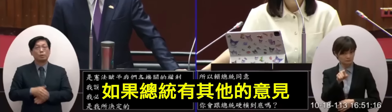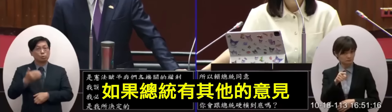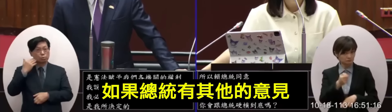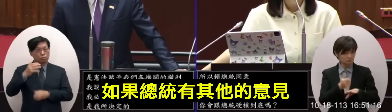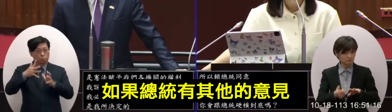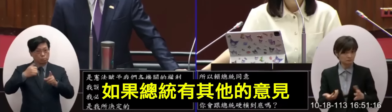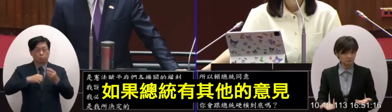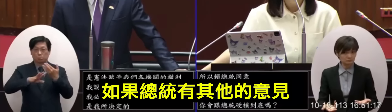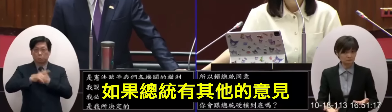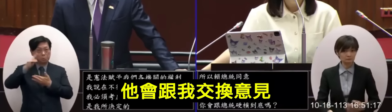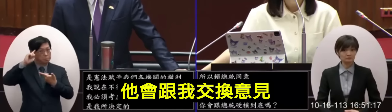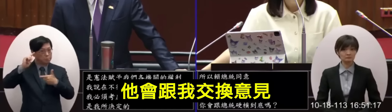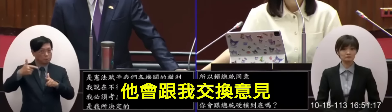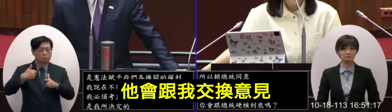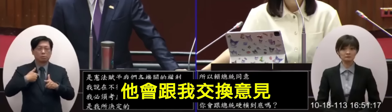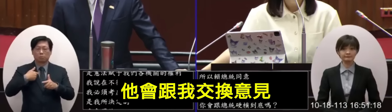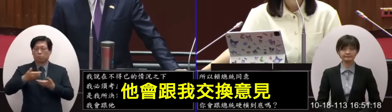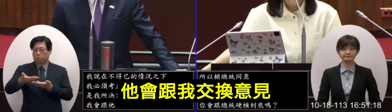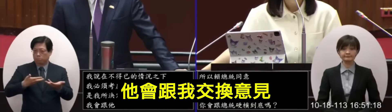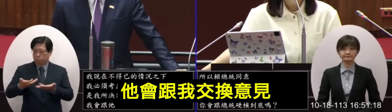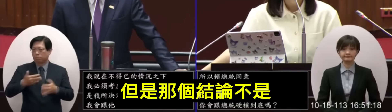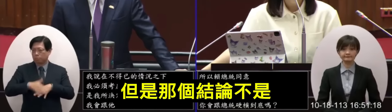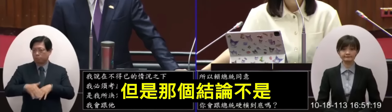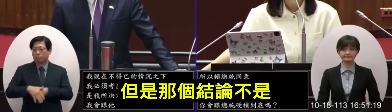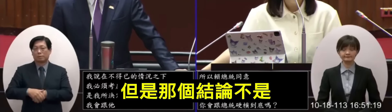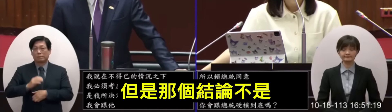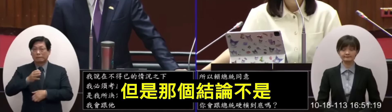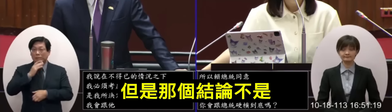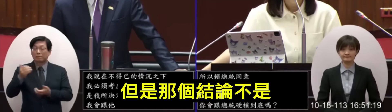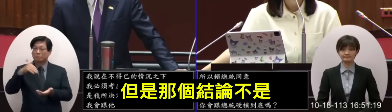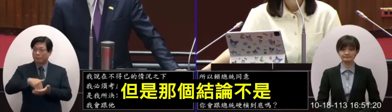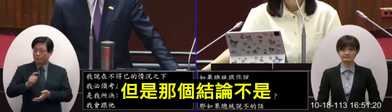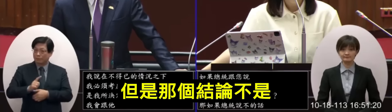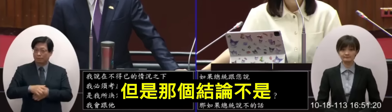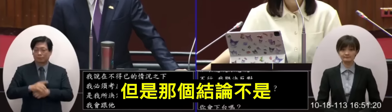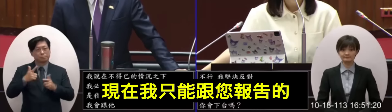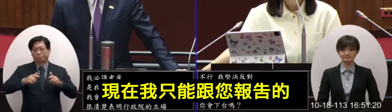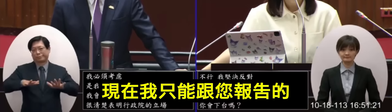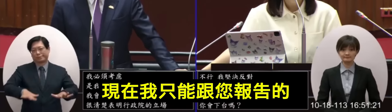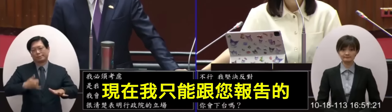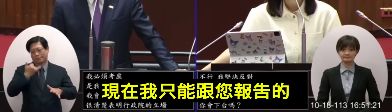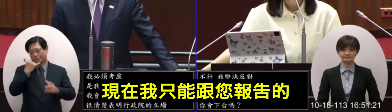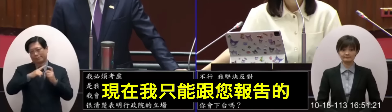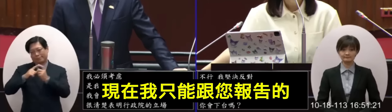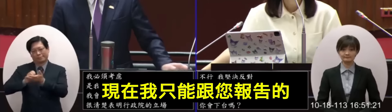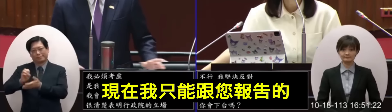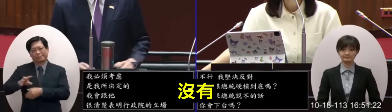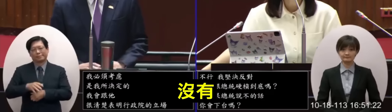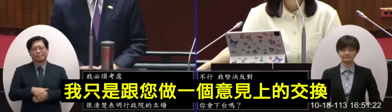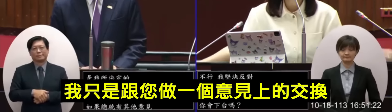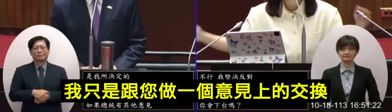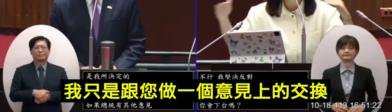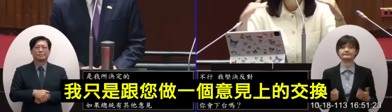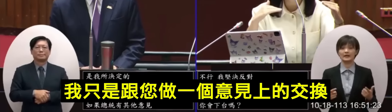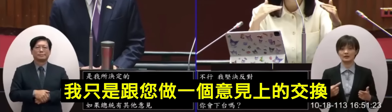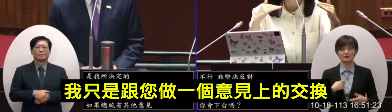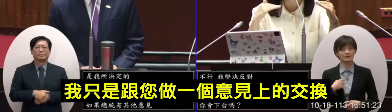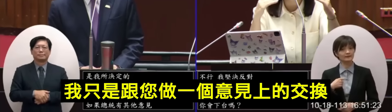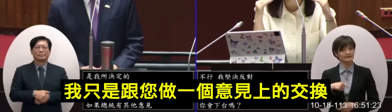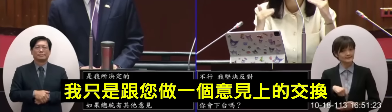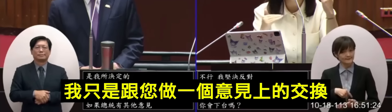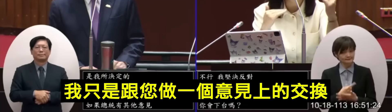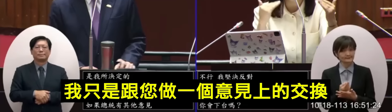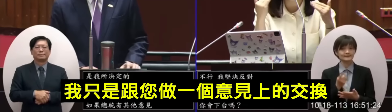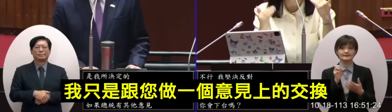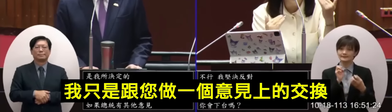果总统有其他的意见，他会跟我交换意见，但是那个结论不是现在我所能跟您报告的。 没有，我只是跟您做